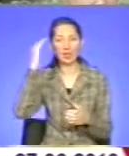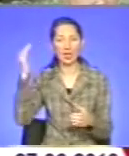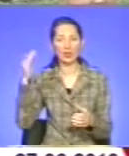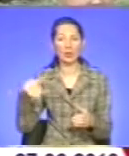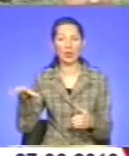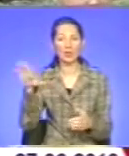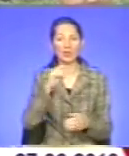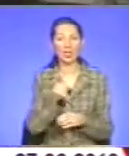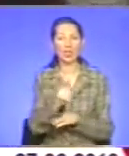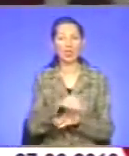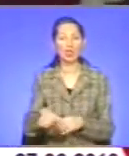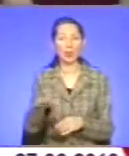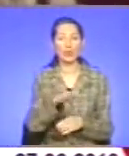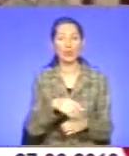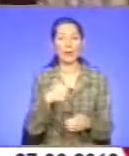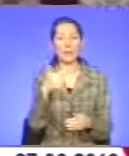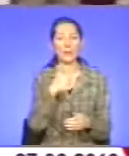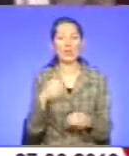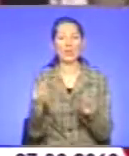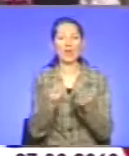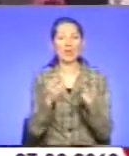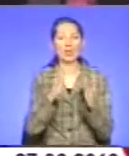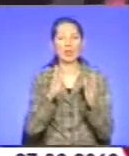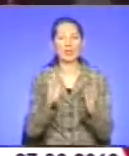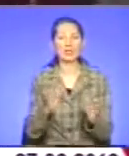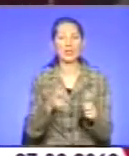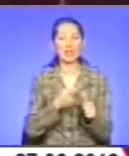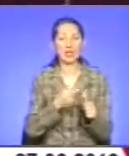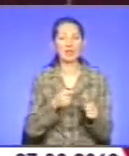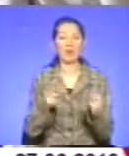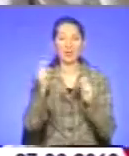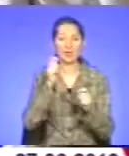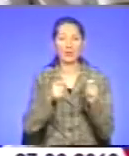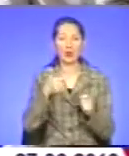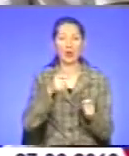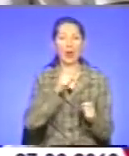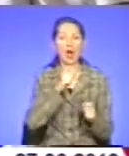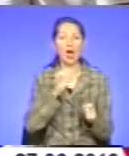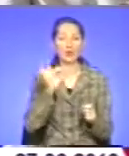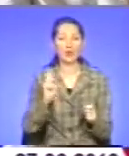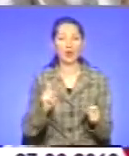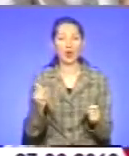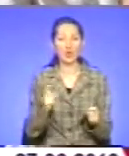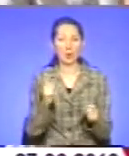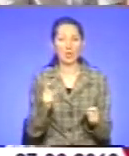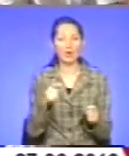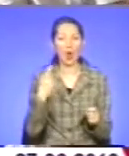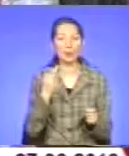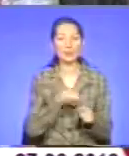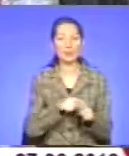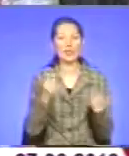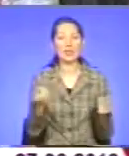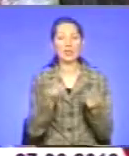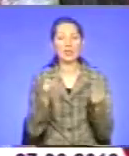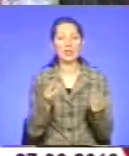всієї Тернопільщини. Блакитний вогник не лише назва фестивалю газових господарств області, це іскра любові, добра і